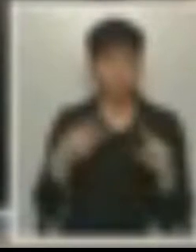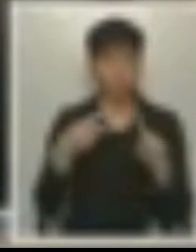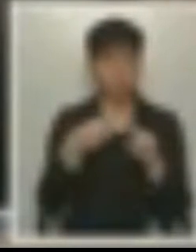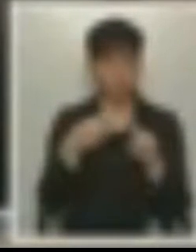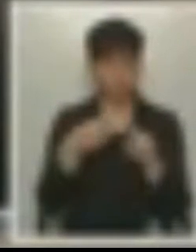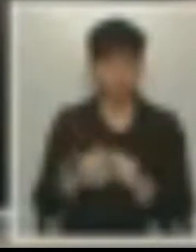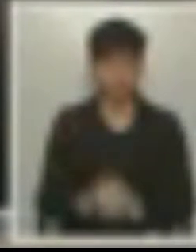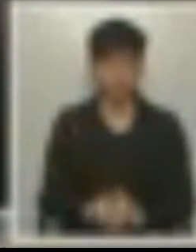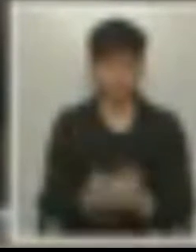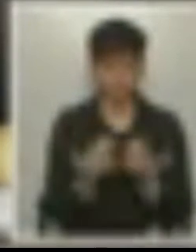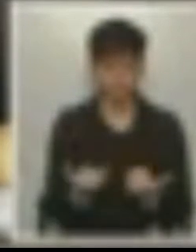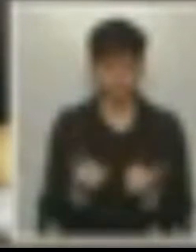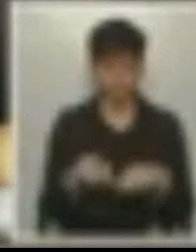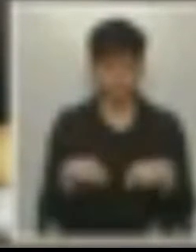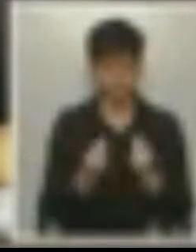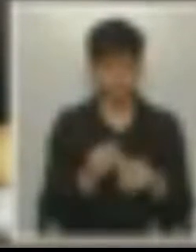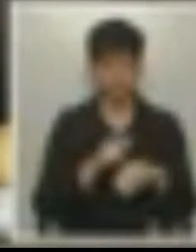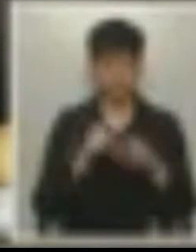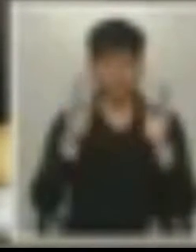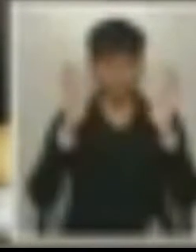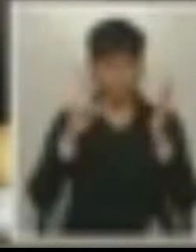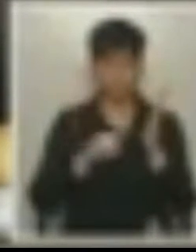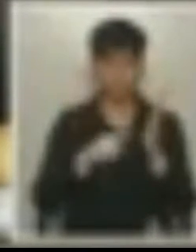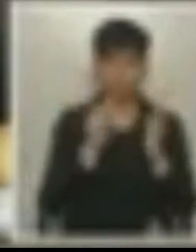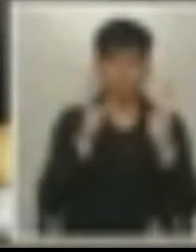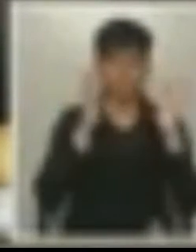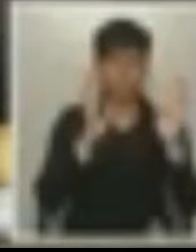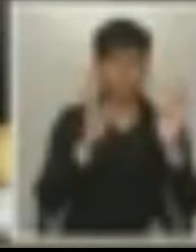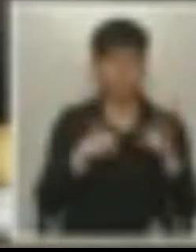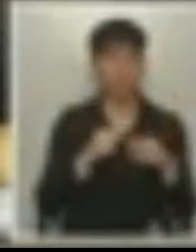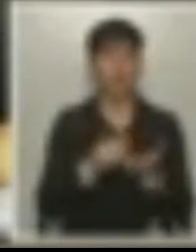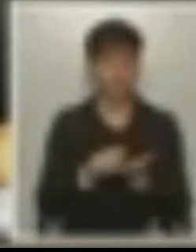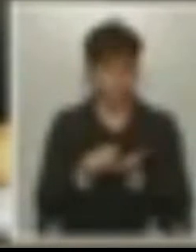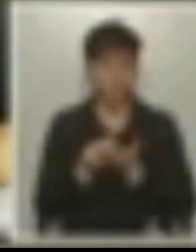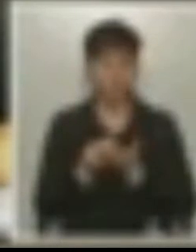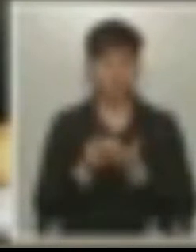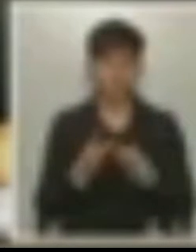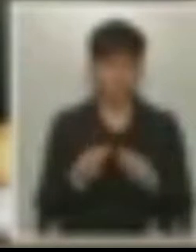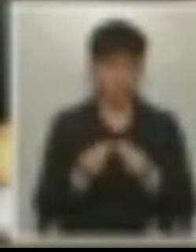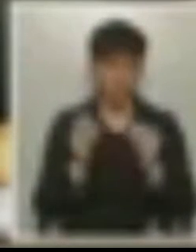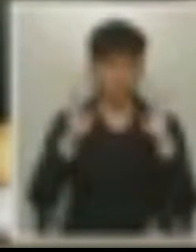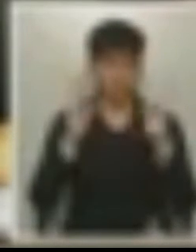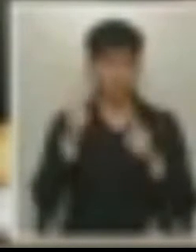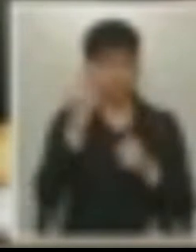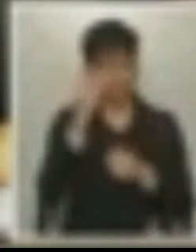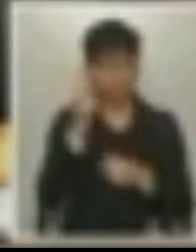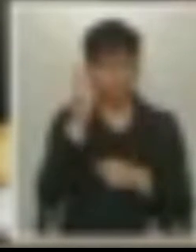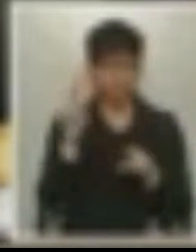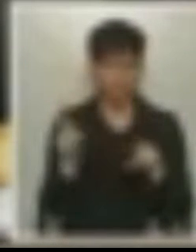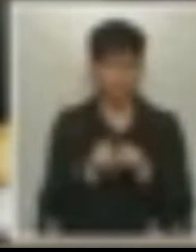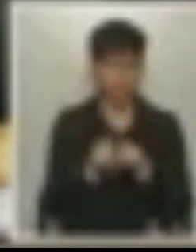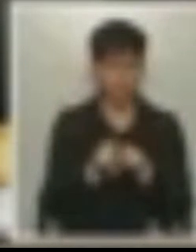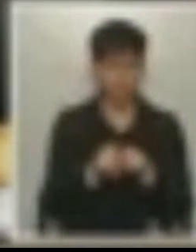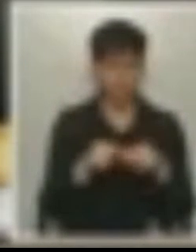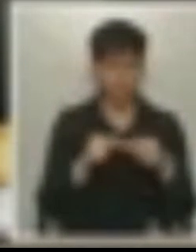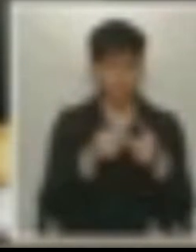การอภิปรายในเรื่องนี้นะครับตอนแรกตั้งใจว่าจะไม่อภิปรายเพราะไม่อยากรบกวนเวลาในที่ประชุมของสภาแห่งนี้มากเข้าใจว่ามีอีกหลายหน่วยงานหลายฉบับนะครับแต่ว่